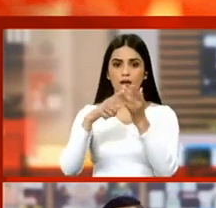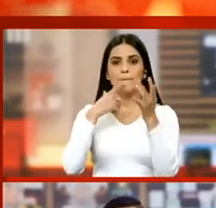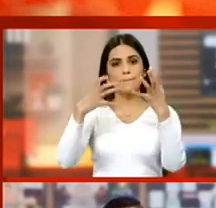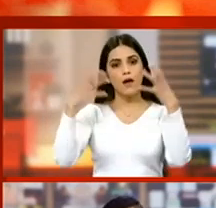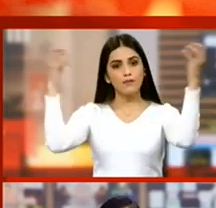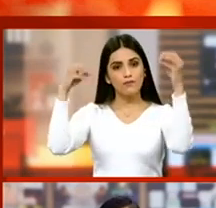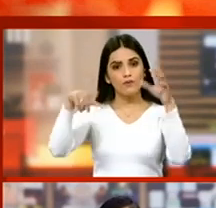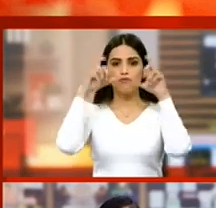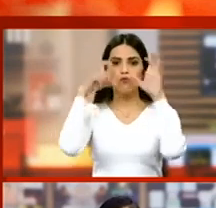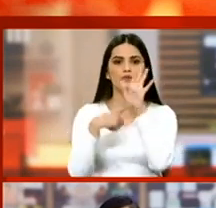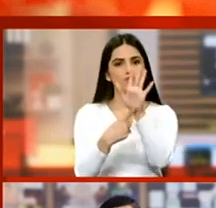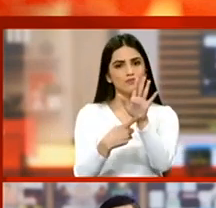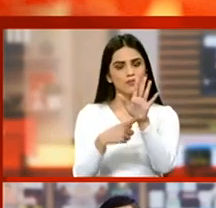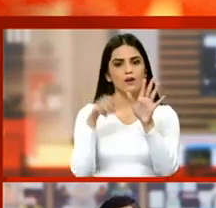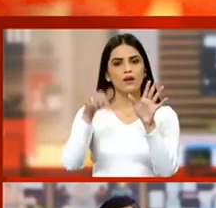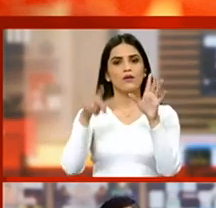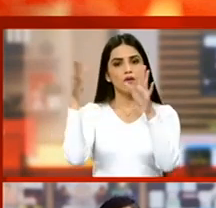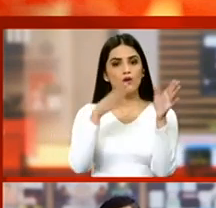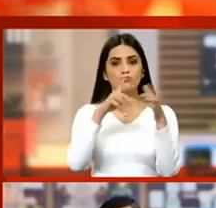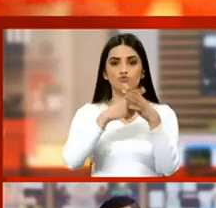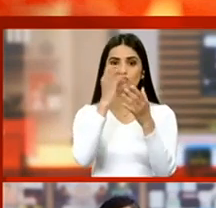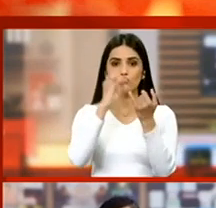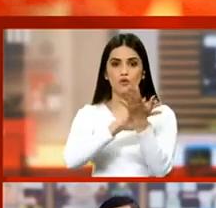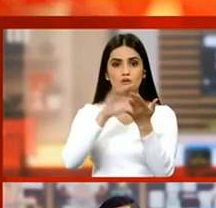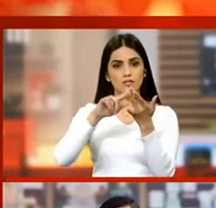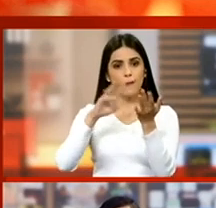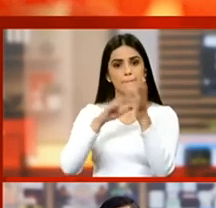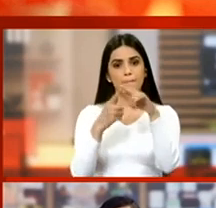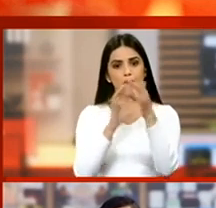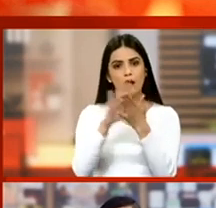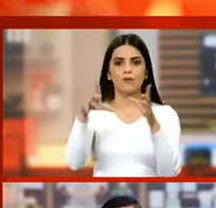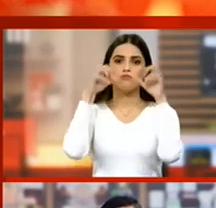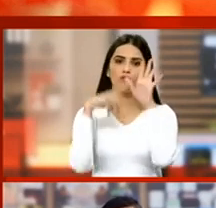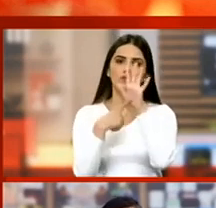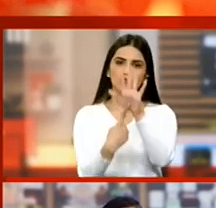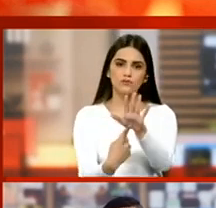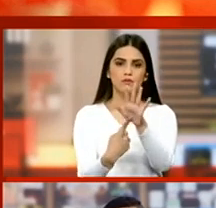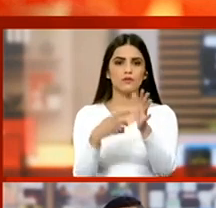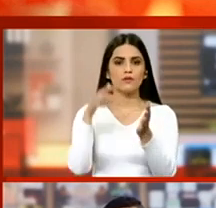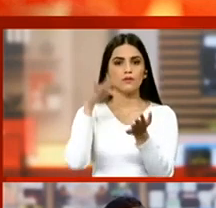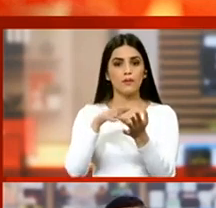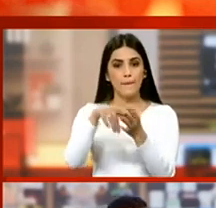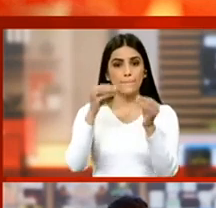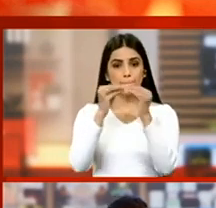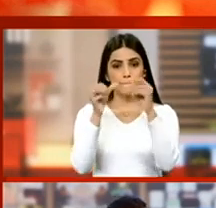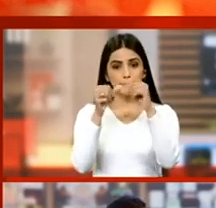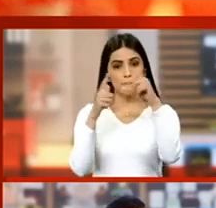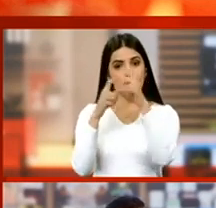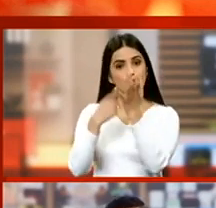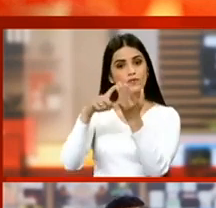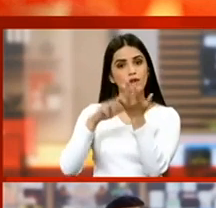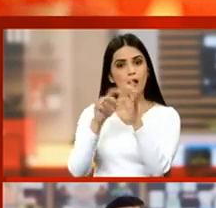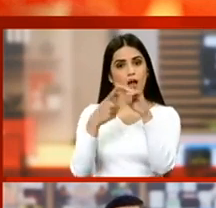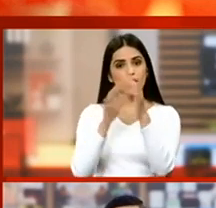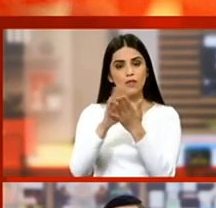तस्वीरें आप देख रहे हैं इसके अलावा जोशी मट की तस्वीरे भी हम आपको दिखाएंगे यहाँ पर बदरीनाध धाम में